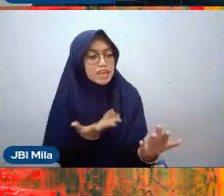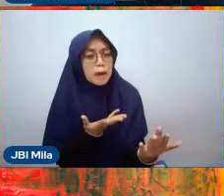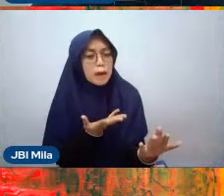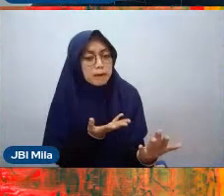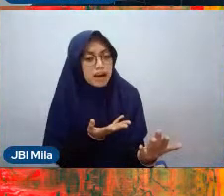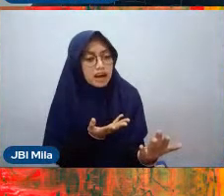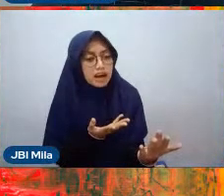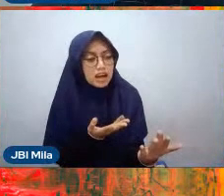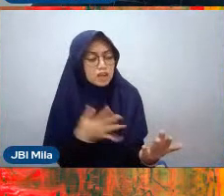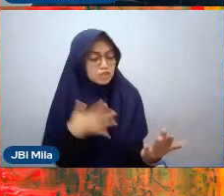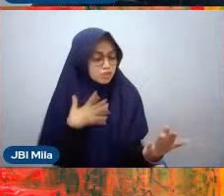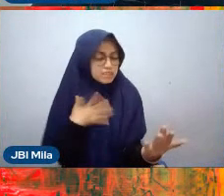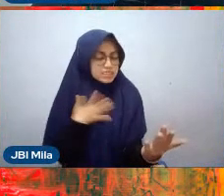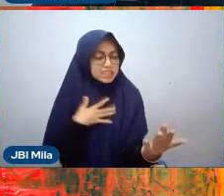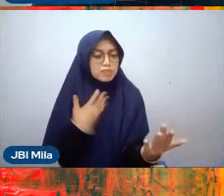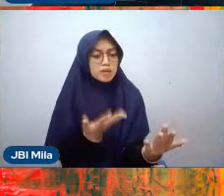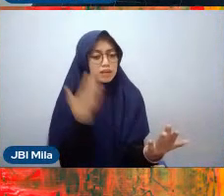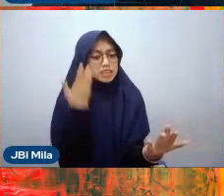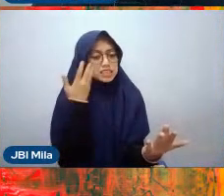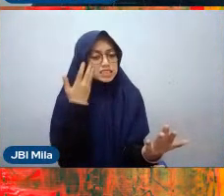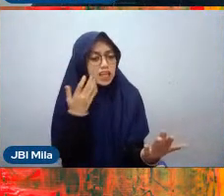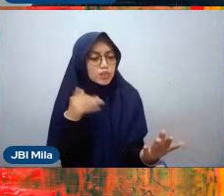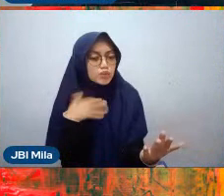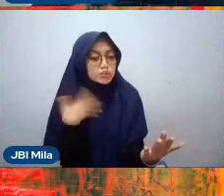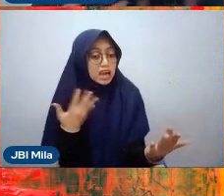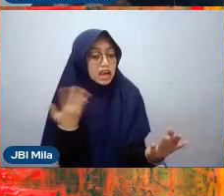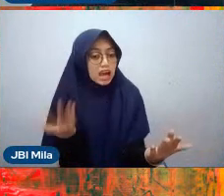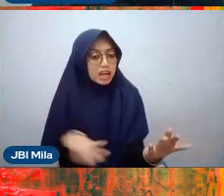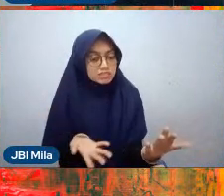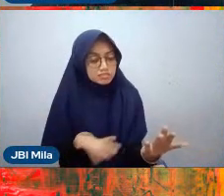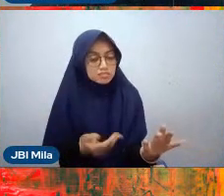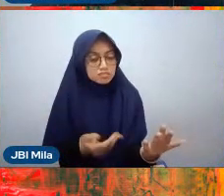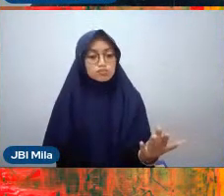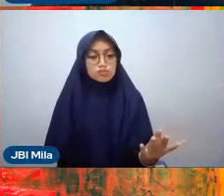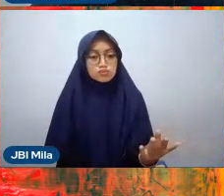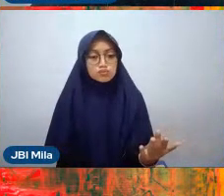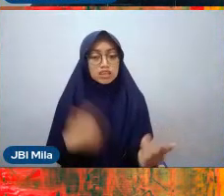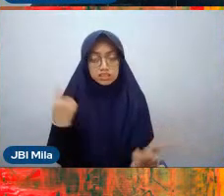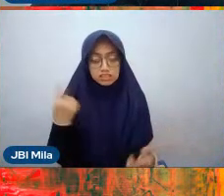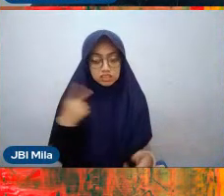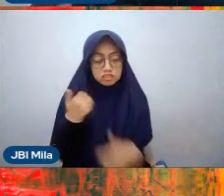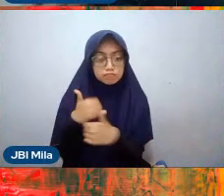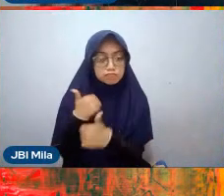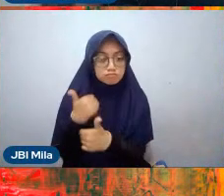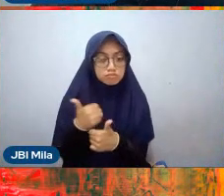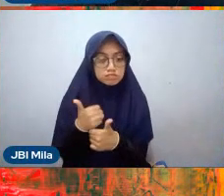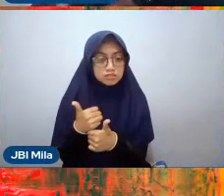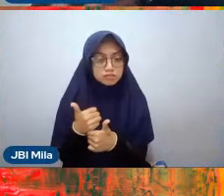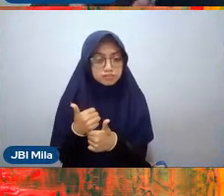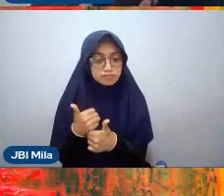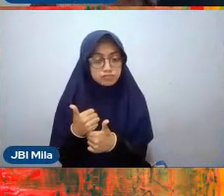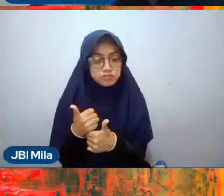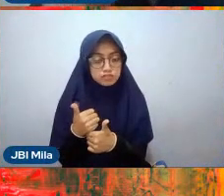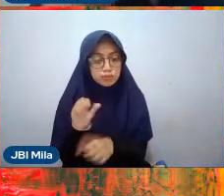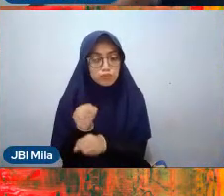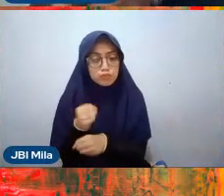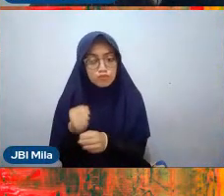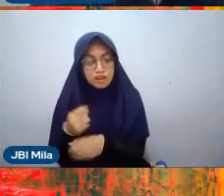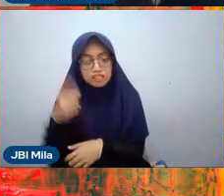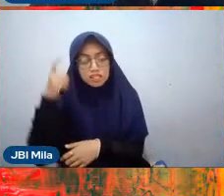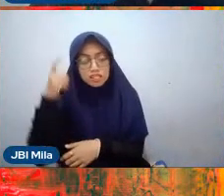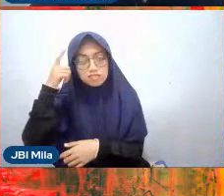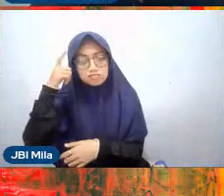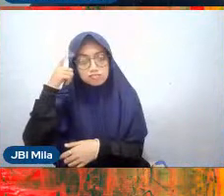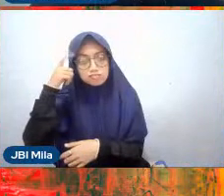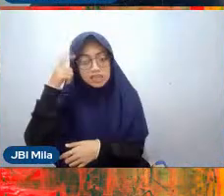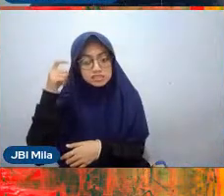ya si kucingnya ya, gitu ya gitu. Itu bisa kita itu membuat anak belajar untuk memahami perasaan